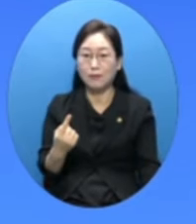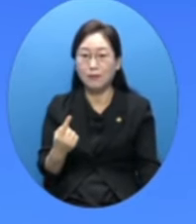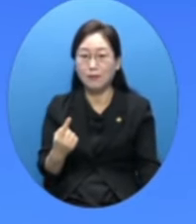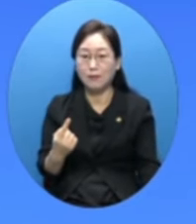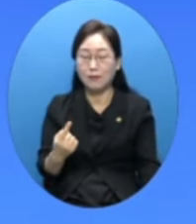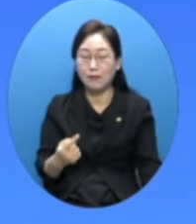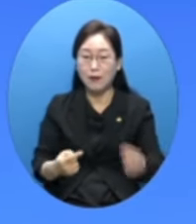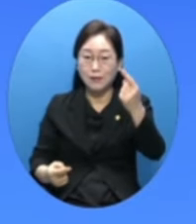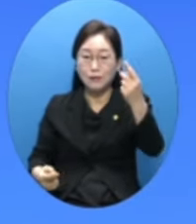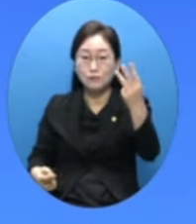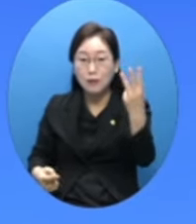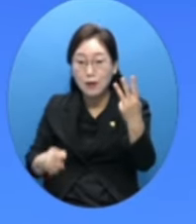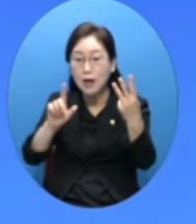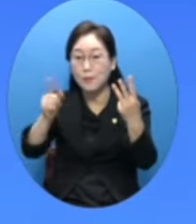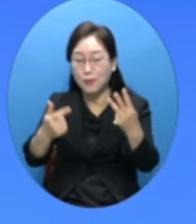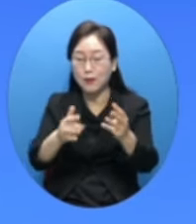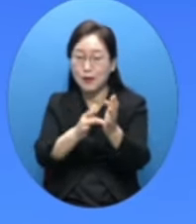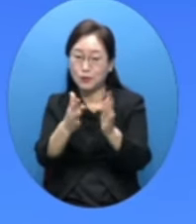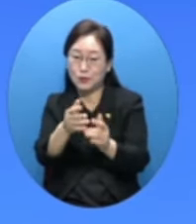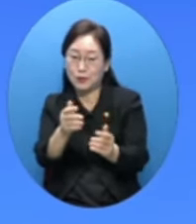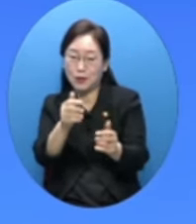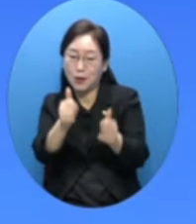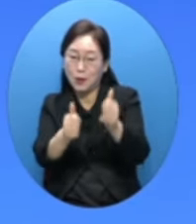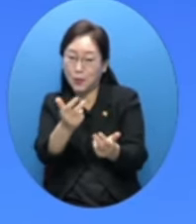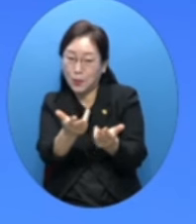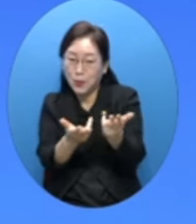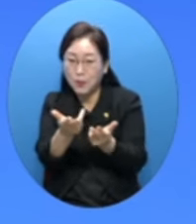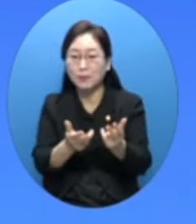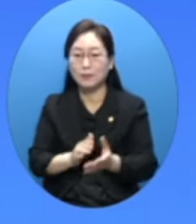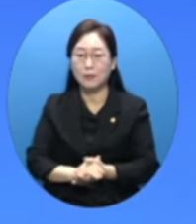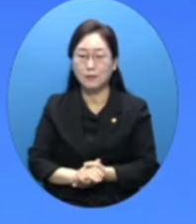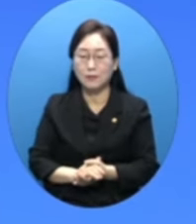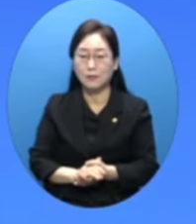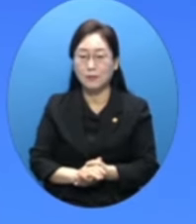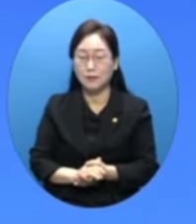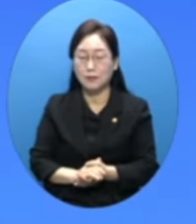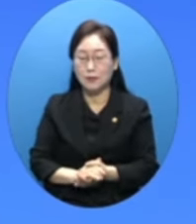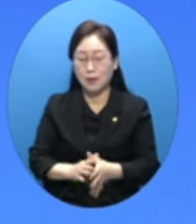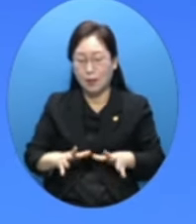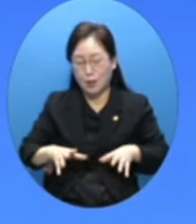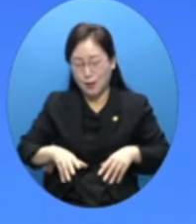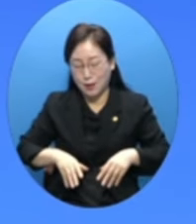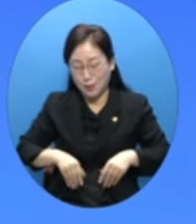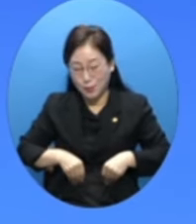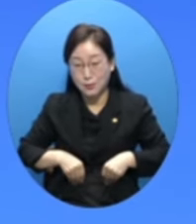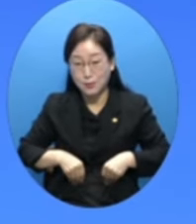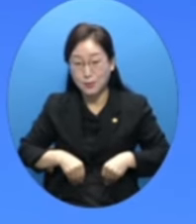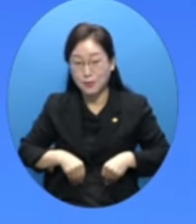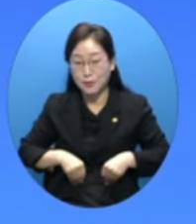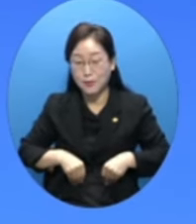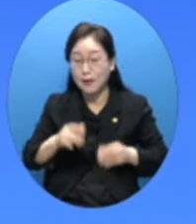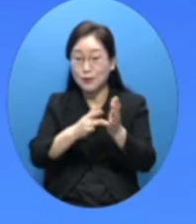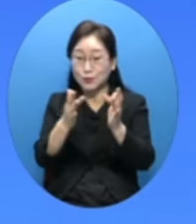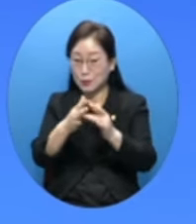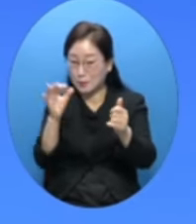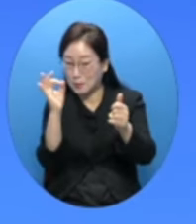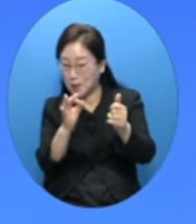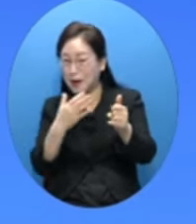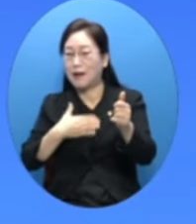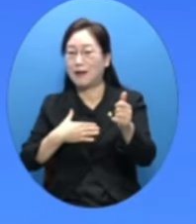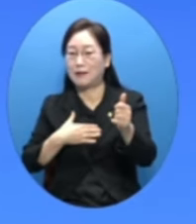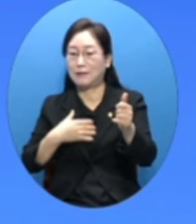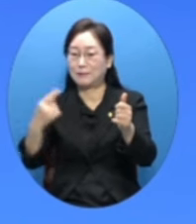세 차례나 예수님을 시험합니다. 심히 굶주린 예수님 앞에 와서